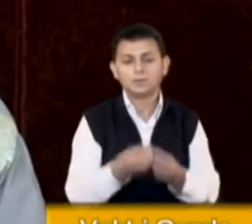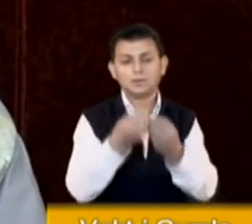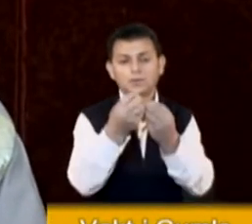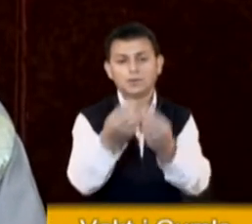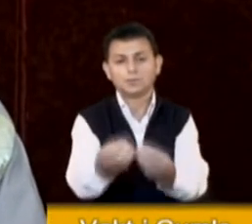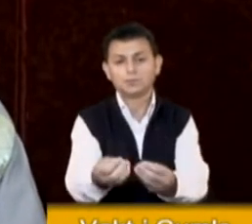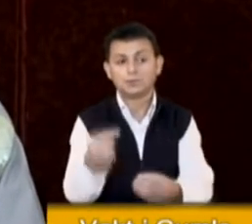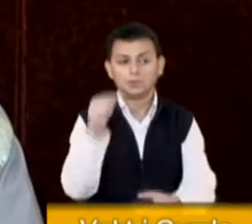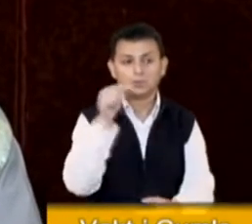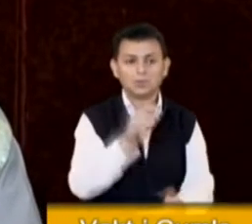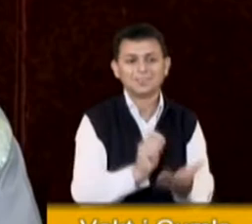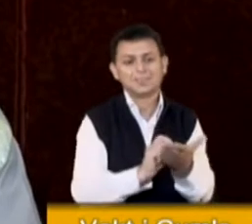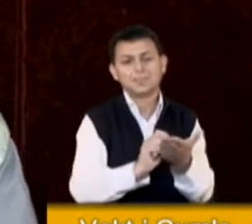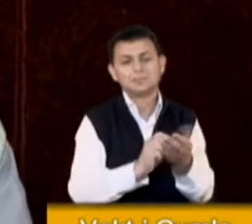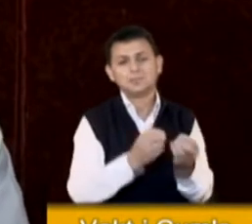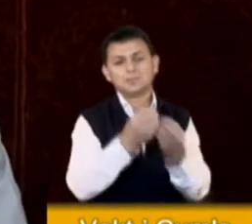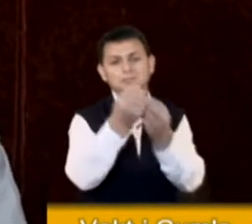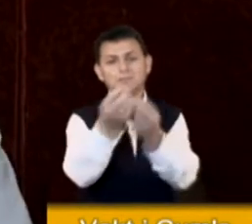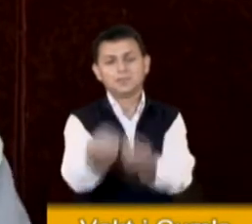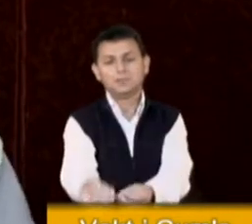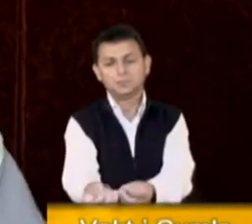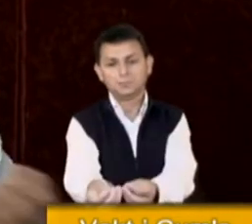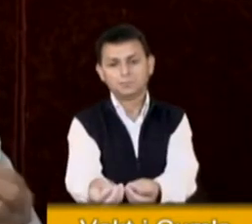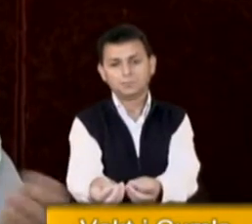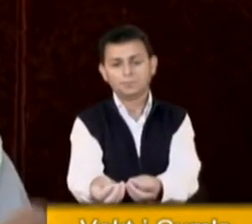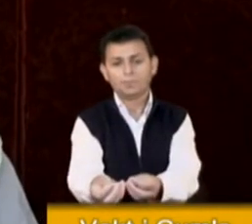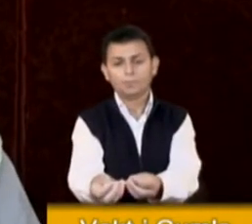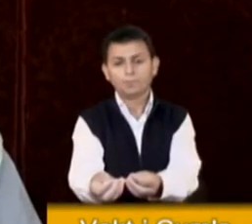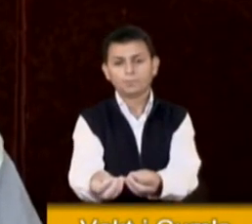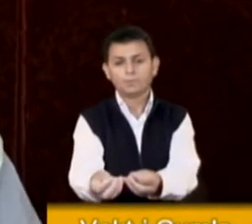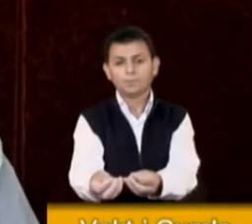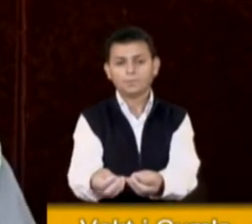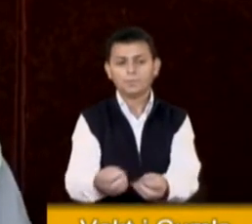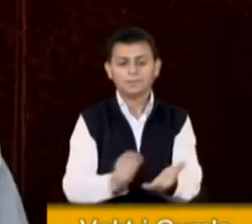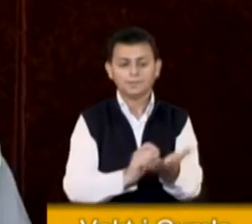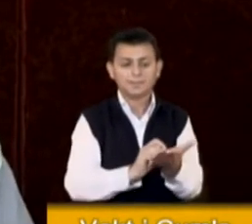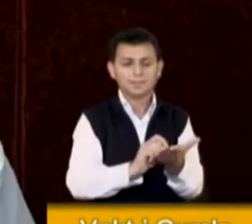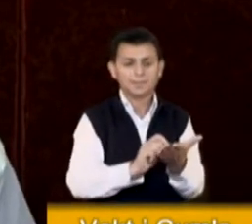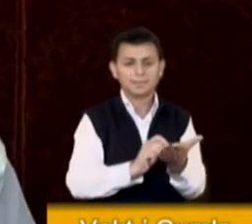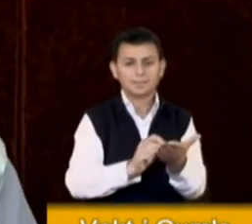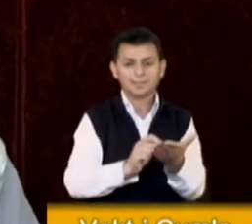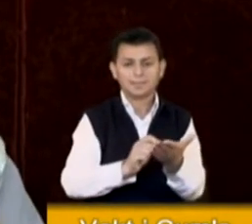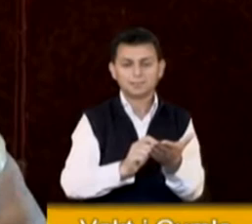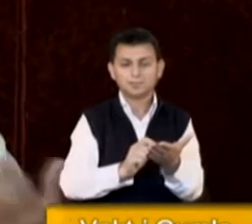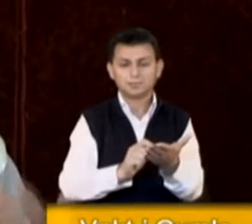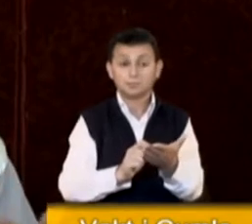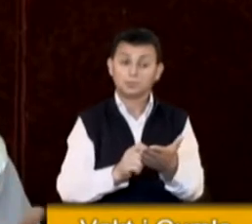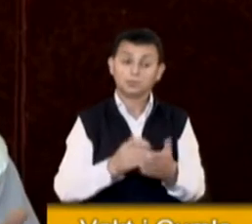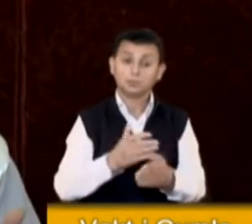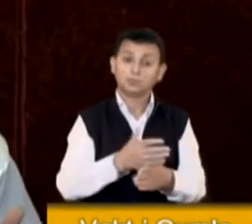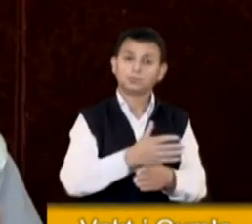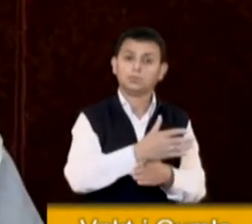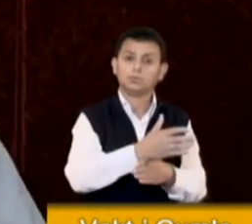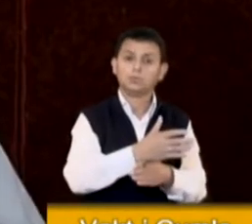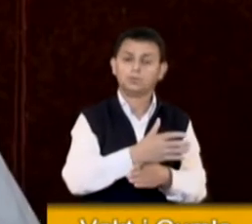getirmiş. O da yazmış, bir şeyler vermiş. Şeytan bak nasıl yapıyor. Hakikaten öyle bir pozisyon olduğuna